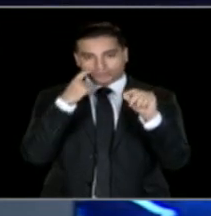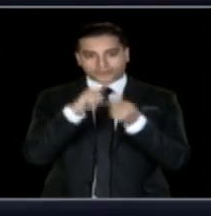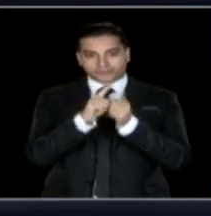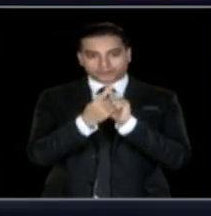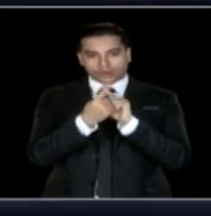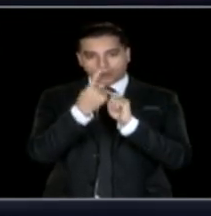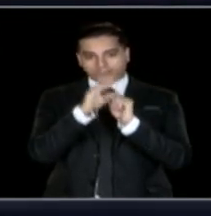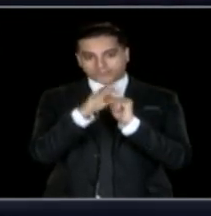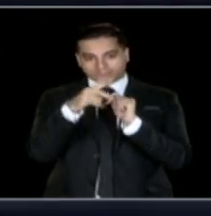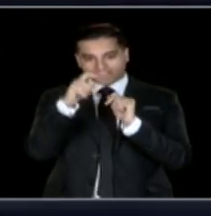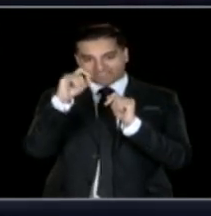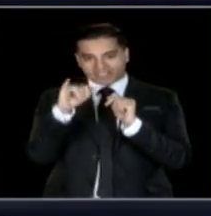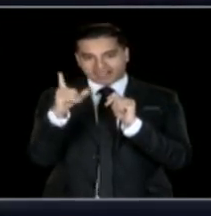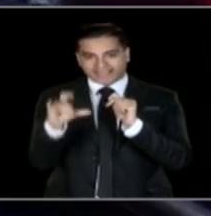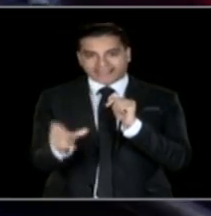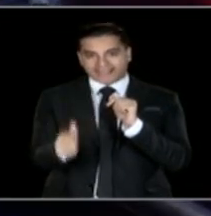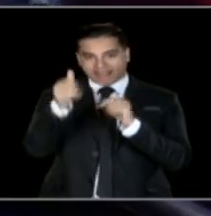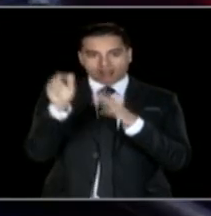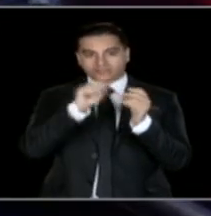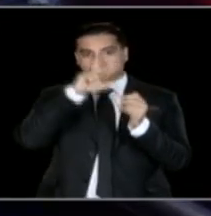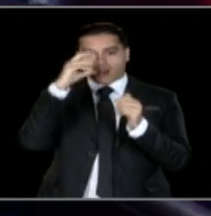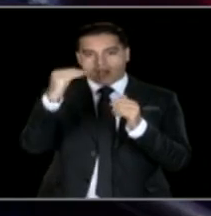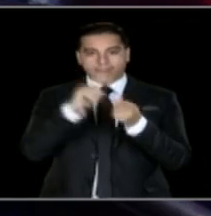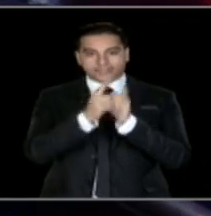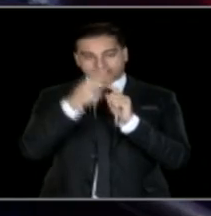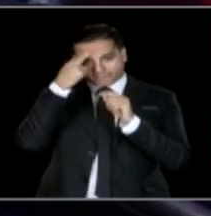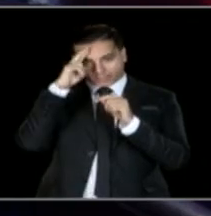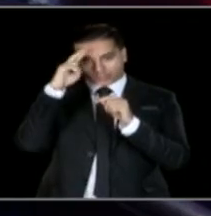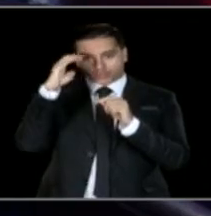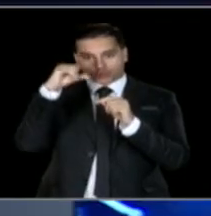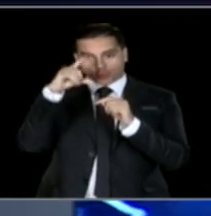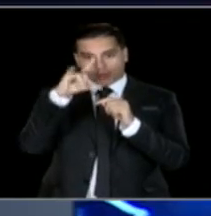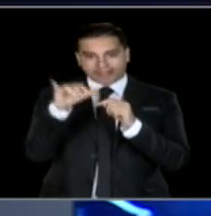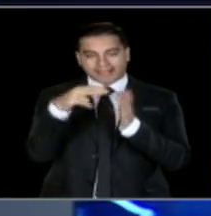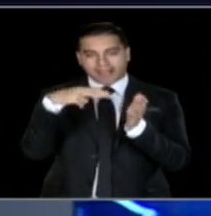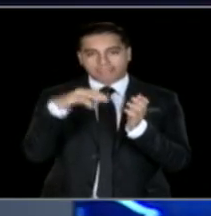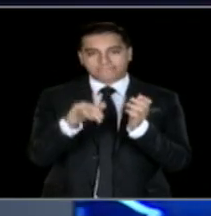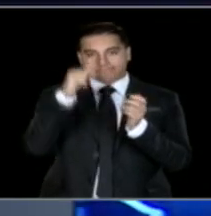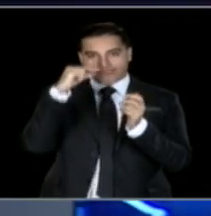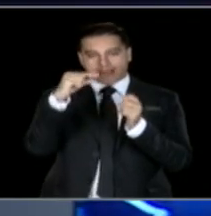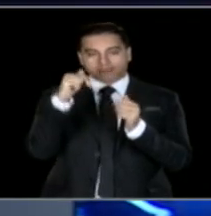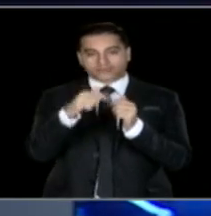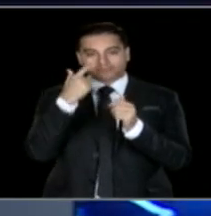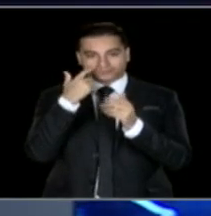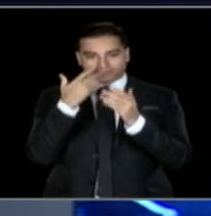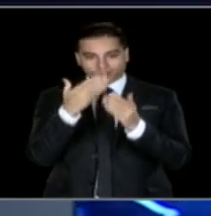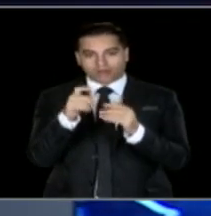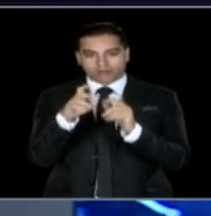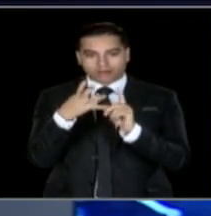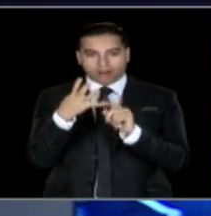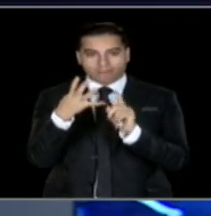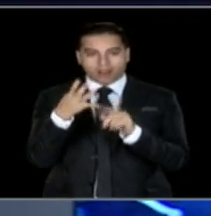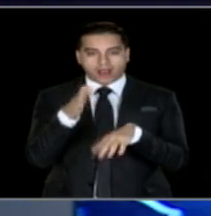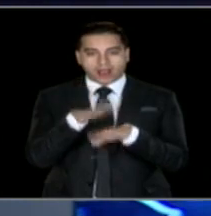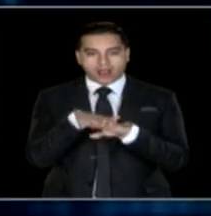بس، فيرينا صلاح رجعت مكان جولي عماد. ودلوقتي مع الفقرة الرابعة،